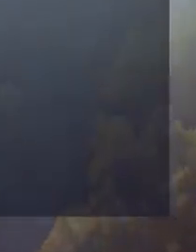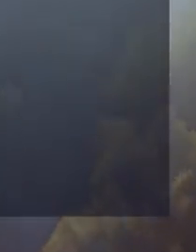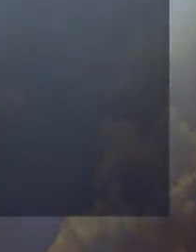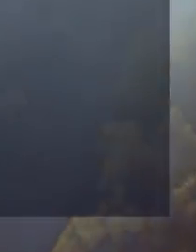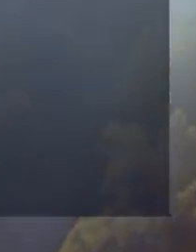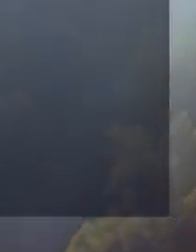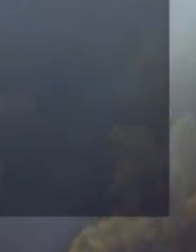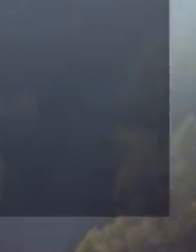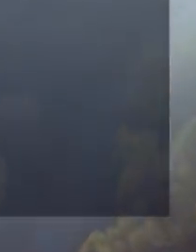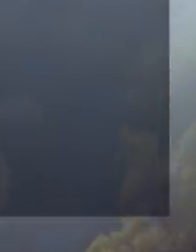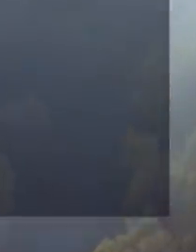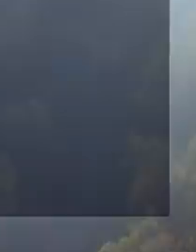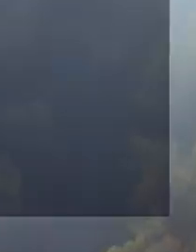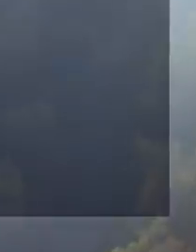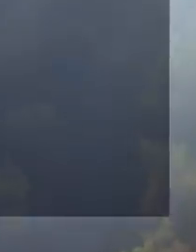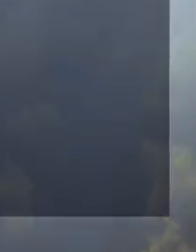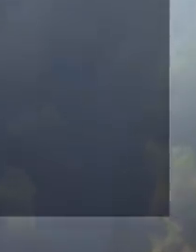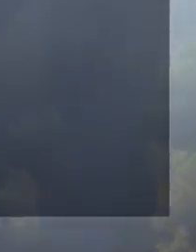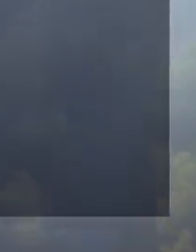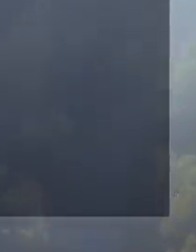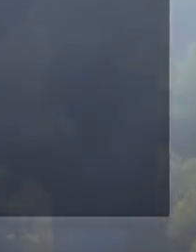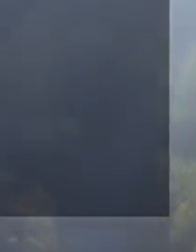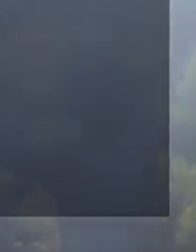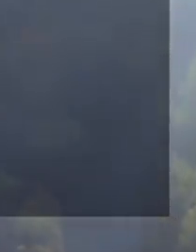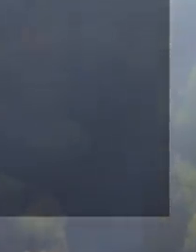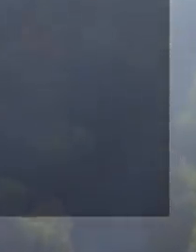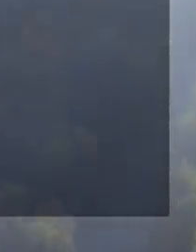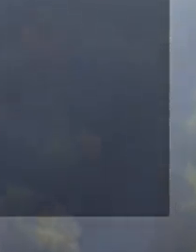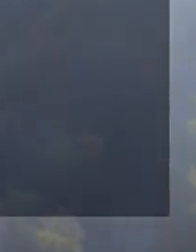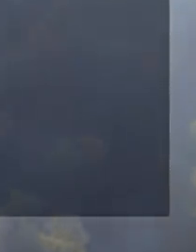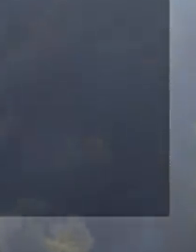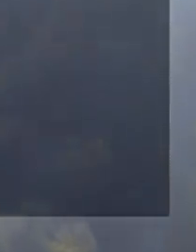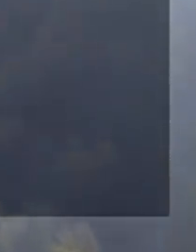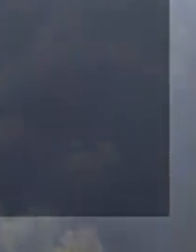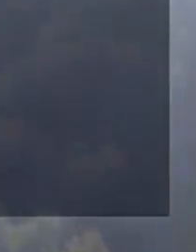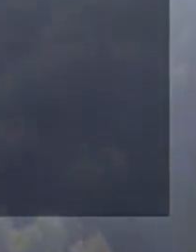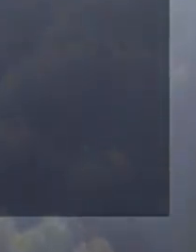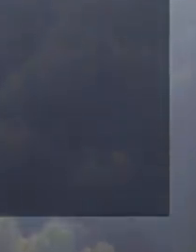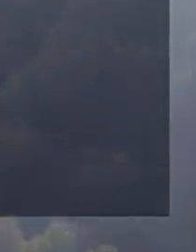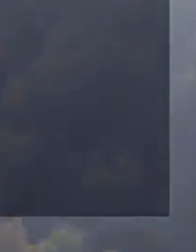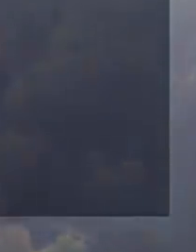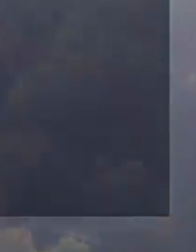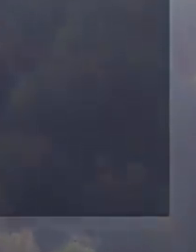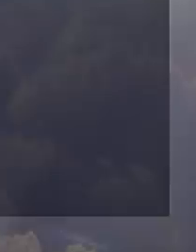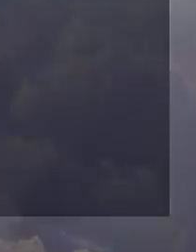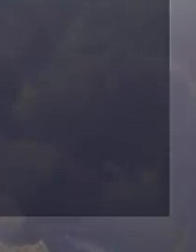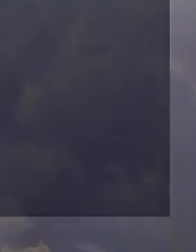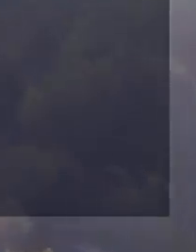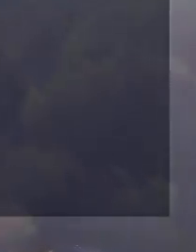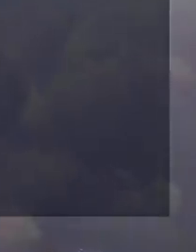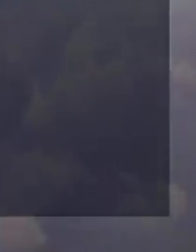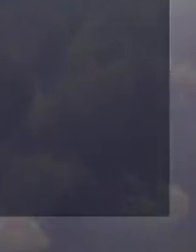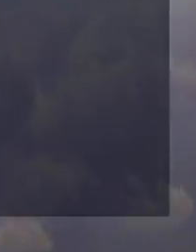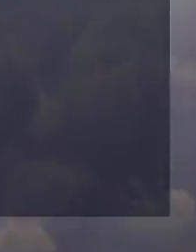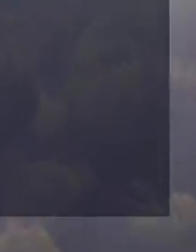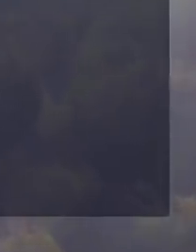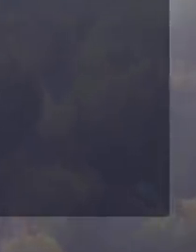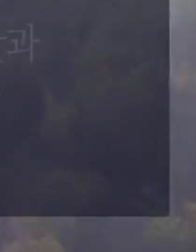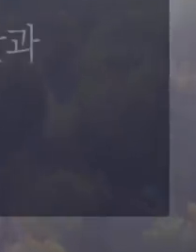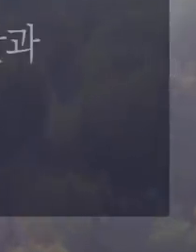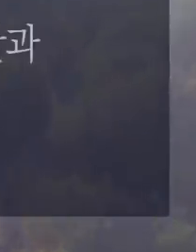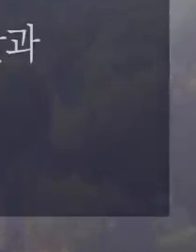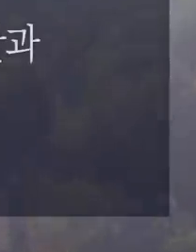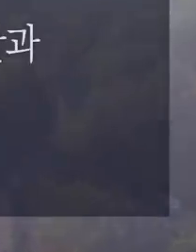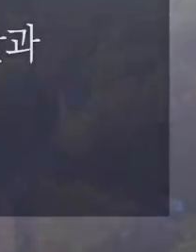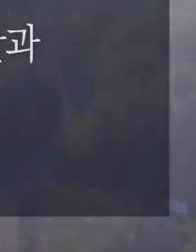오늘 우리에게 주시는 하나님의 말씀은 여호수아 12장 1절에서 24절 말씀입니다